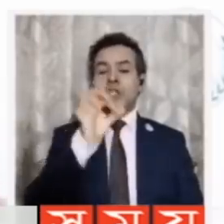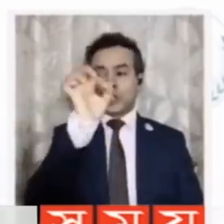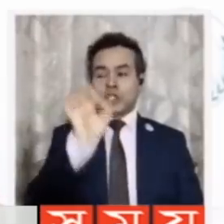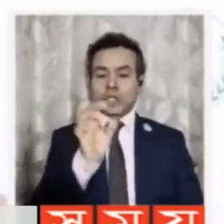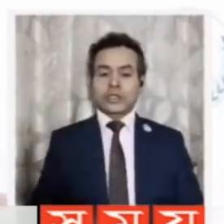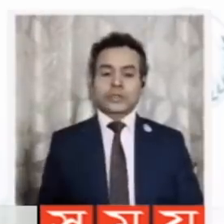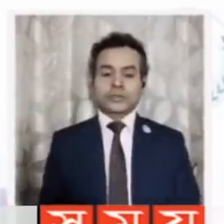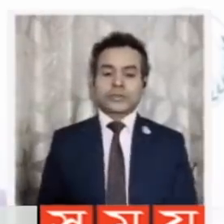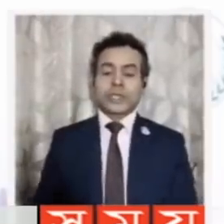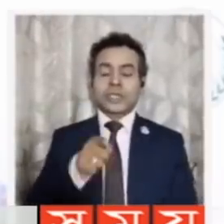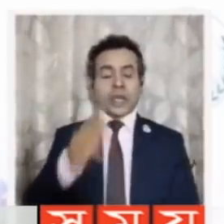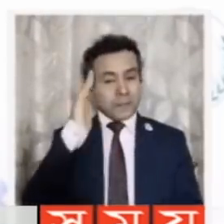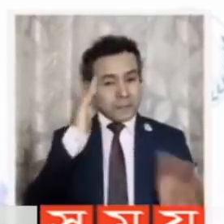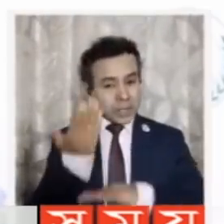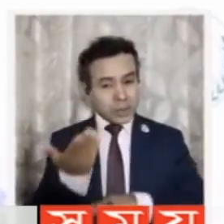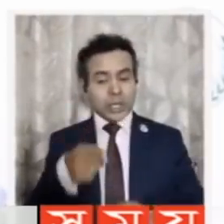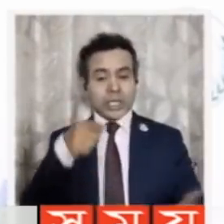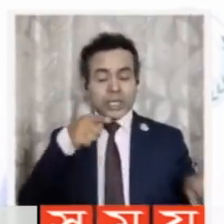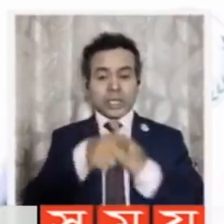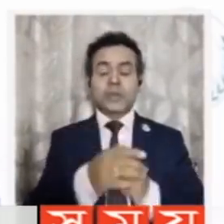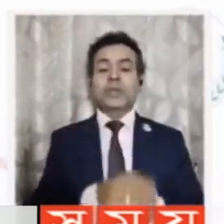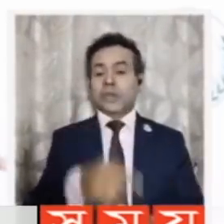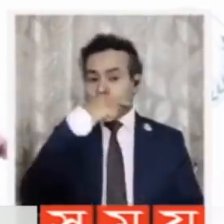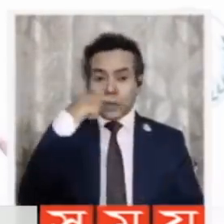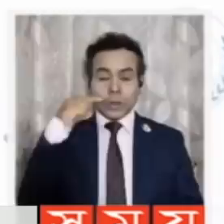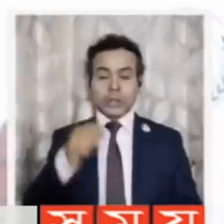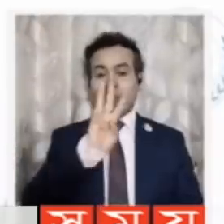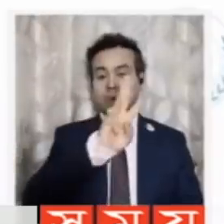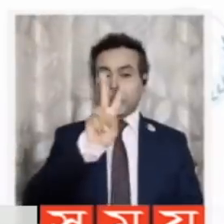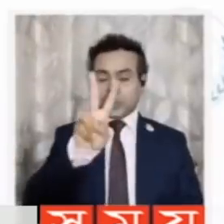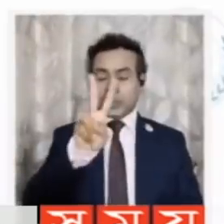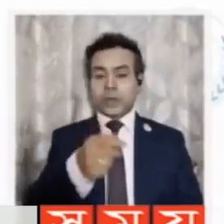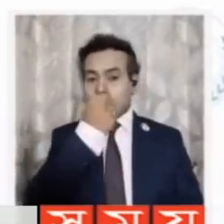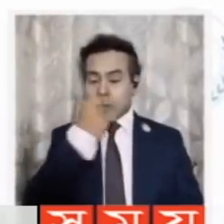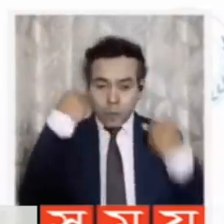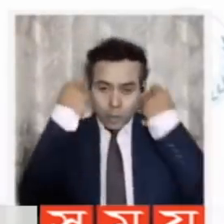যারা মৃত্যুবরণ করেছেন তাদের মধ্যে পুরুষ 32 জন, নারী 6 জন।